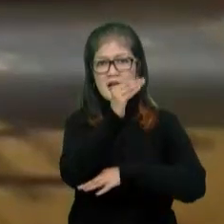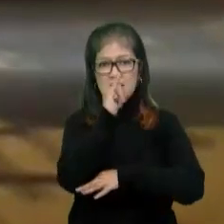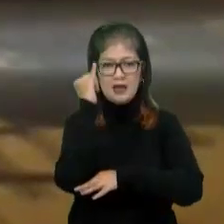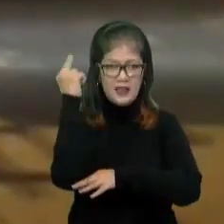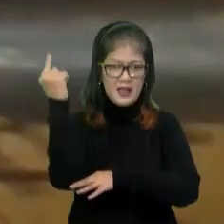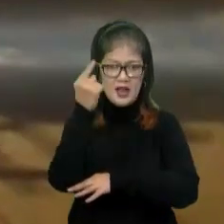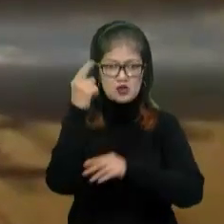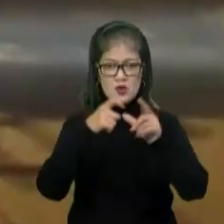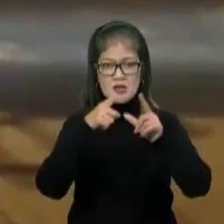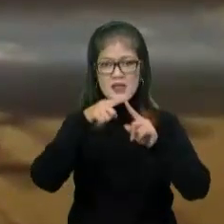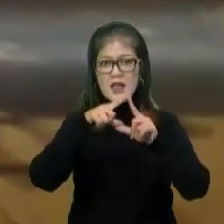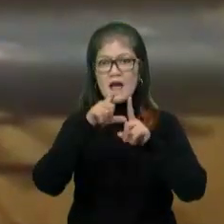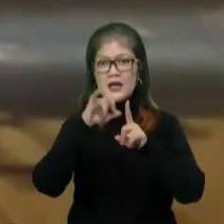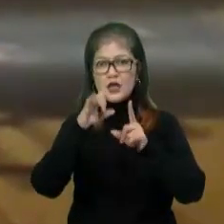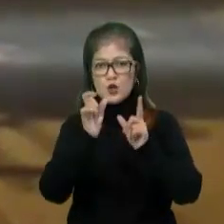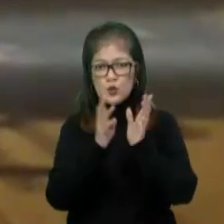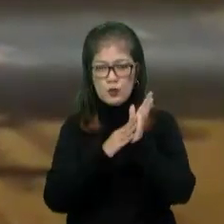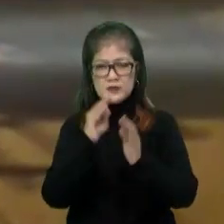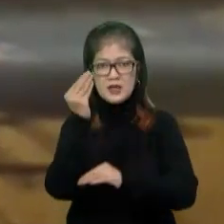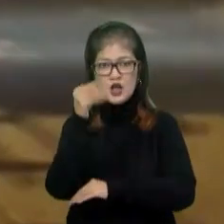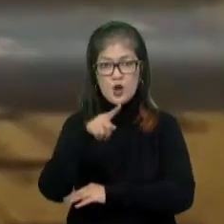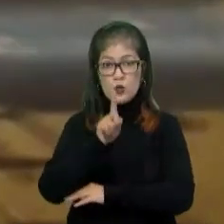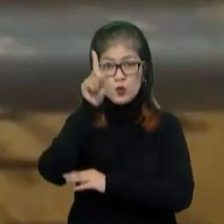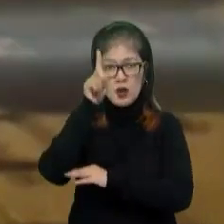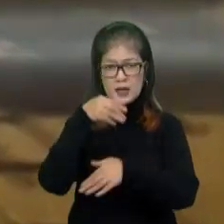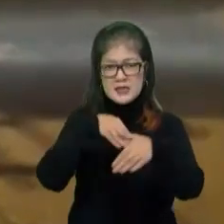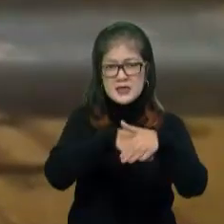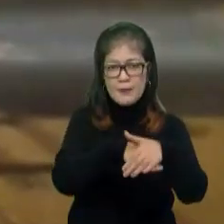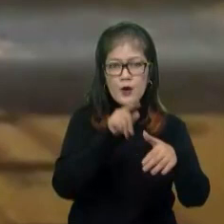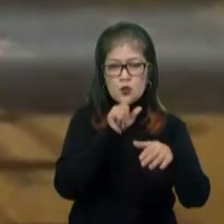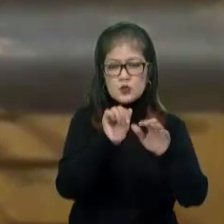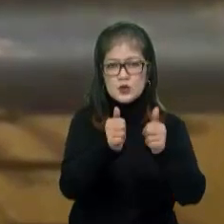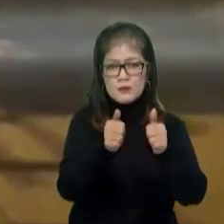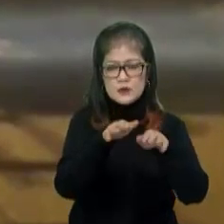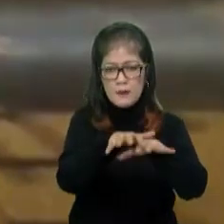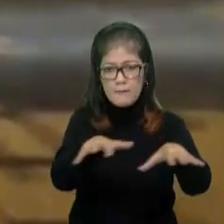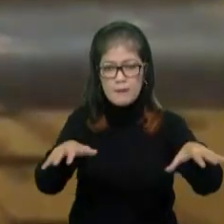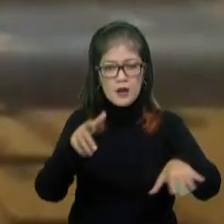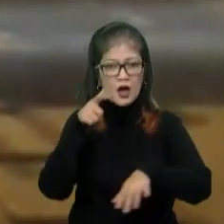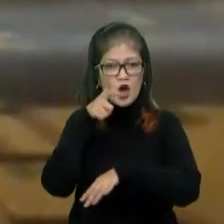Jakarta Utara, sebagai lokasi penyimpanan sementara komponen mobil serta peralatan kru.